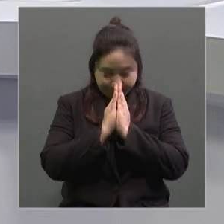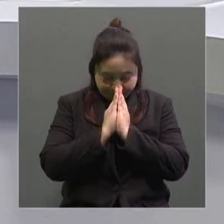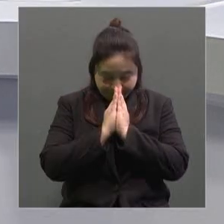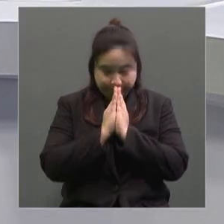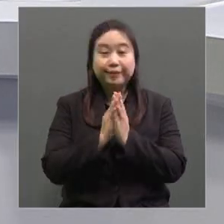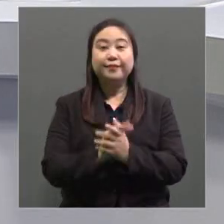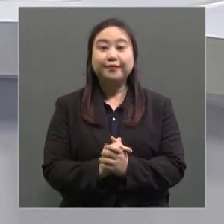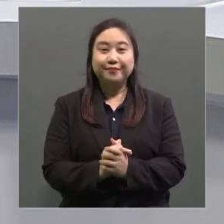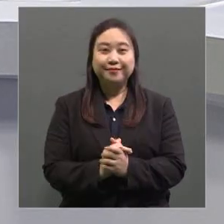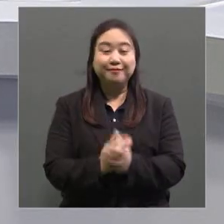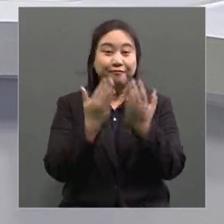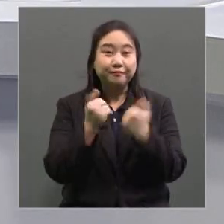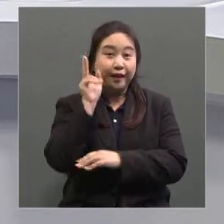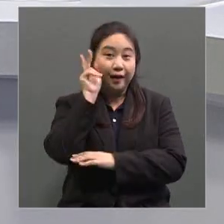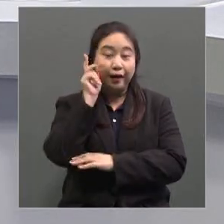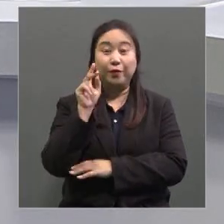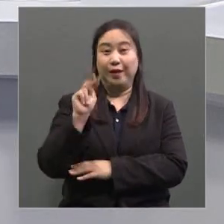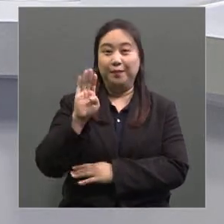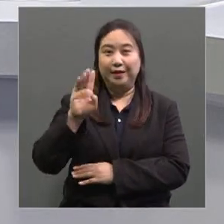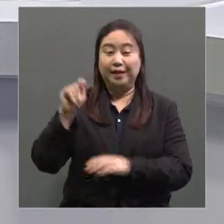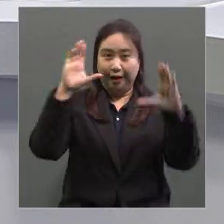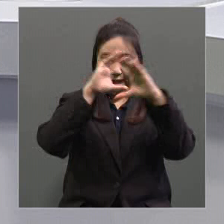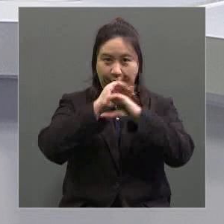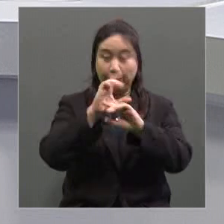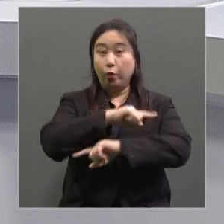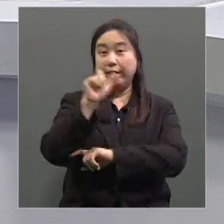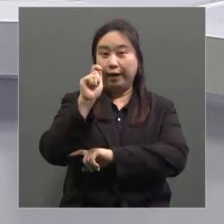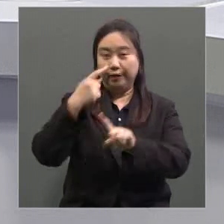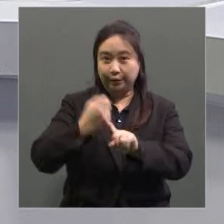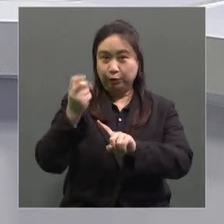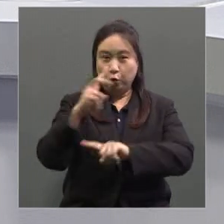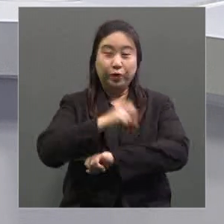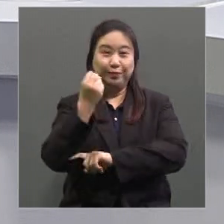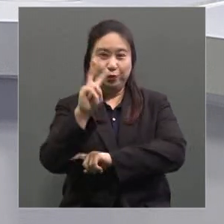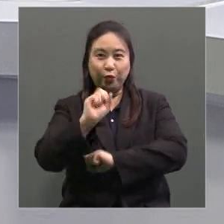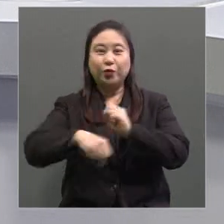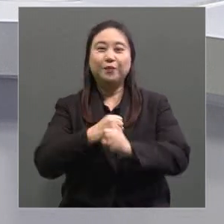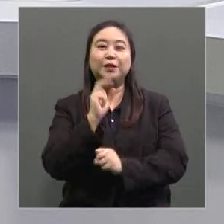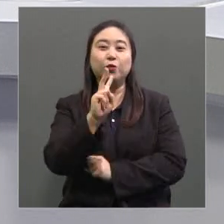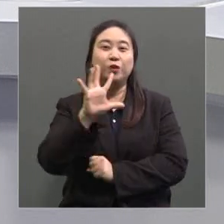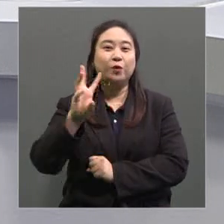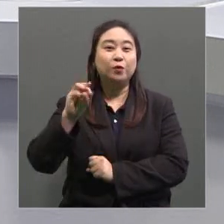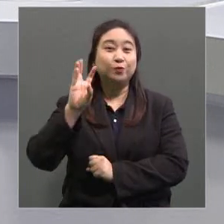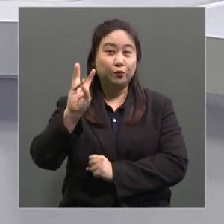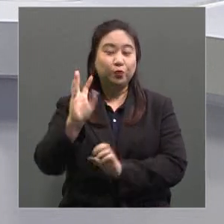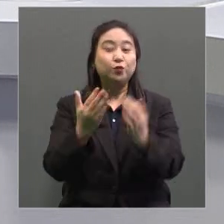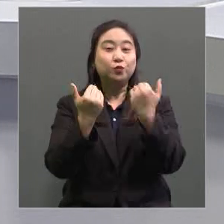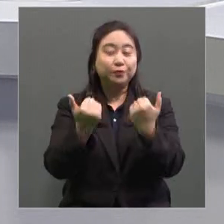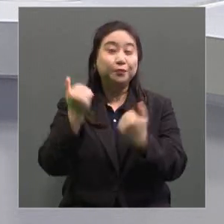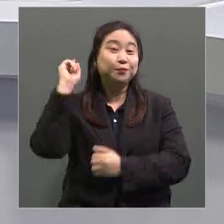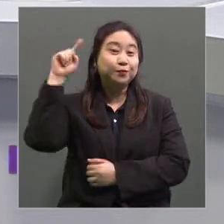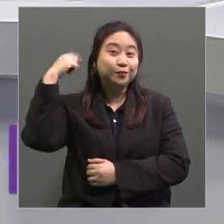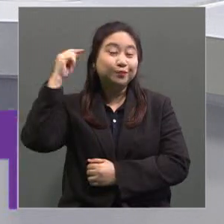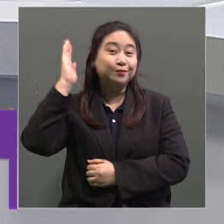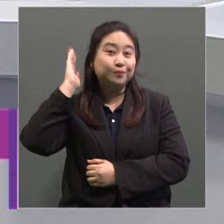วัสดีค่ะ สวัสดีครับคุณผู้ชมต้อนรับเข้าสู่ NBT News ภาคค่ำนะครับอังคาร12ธันวาคม2566ครับอยู่กับคุณกรองแก้วชัยกฤ